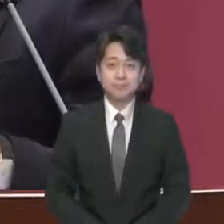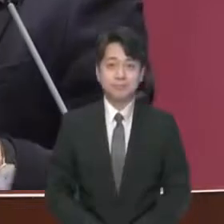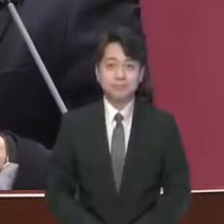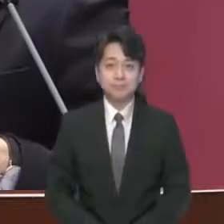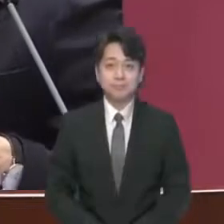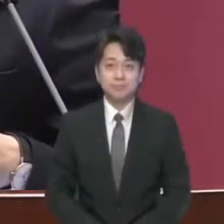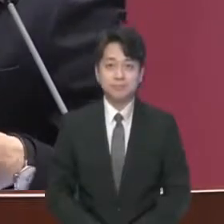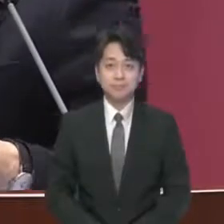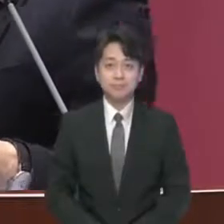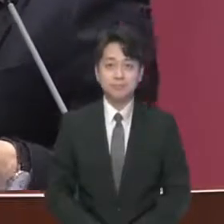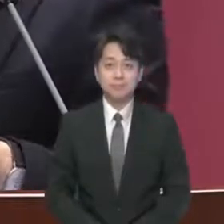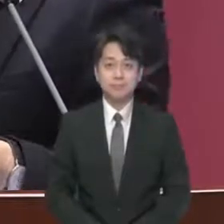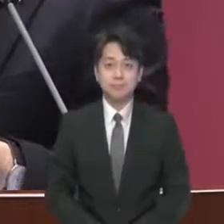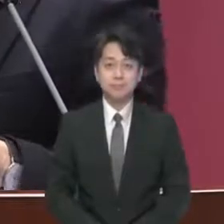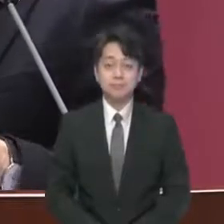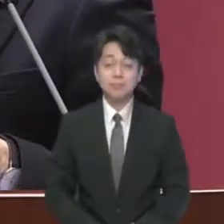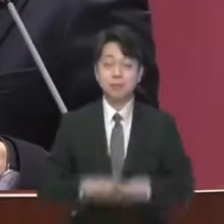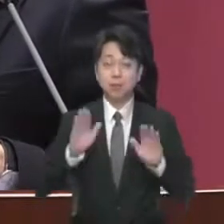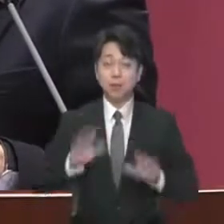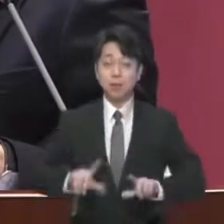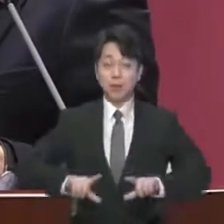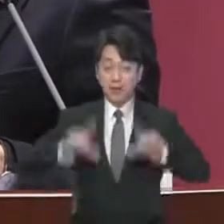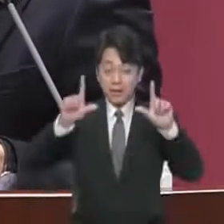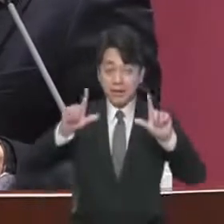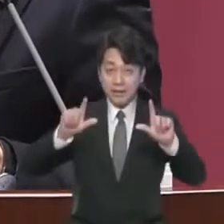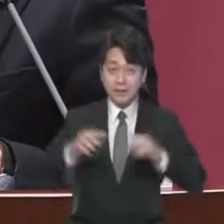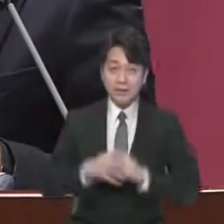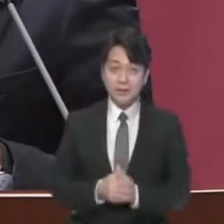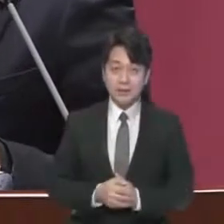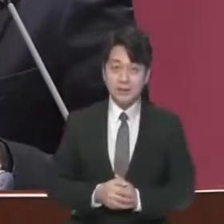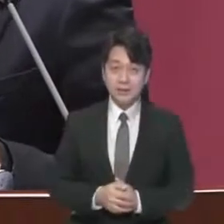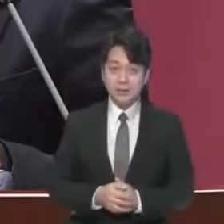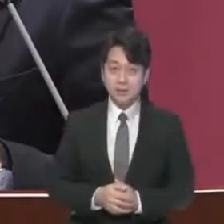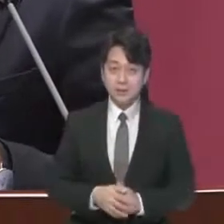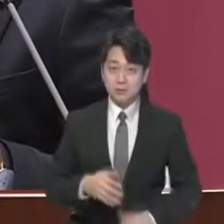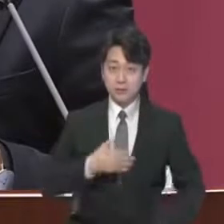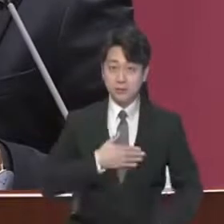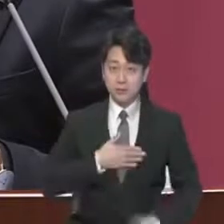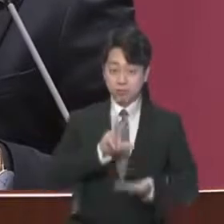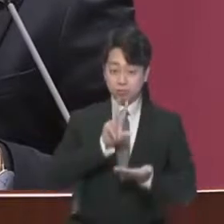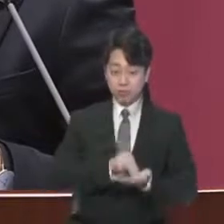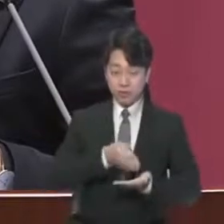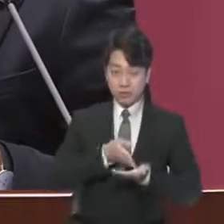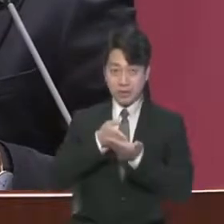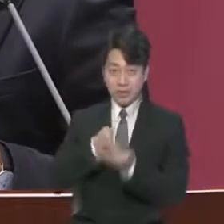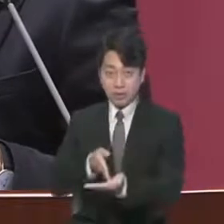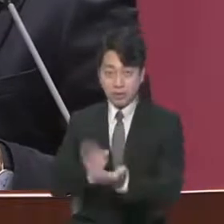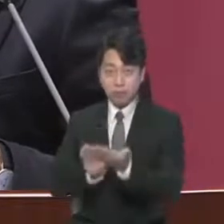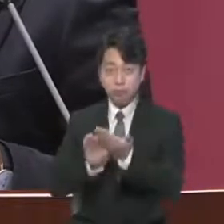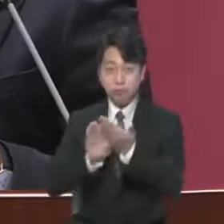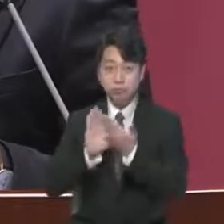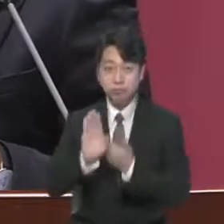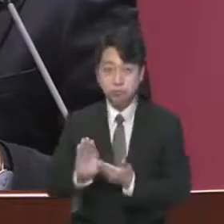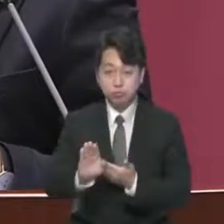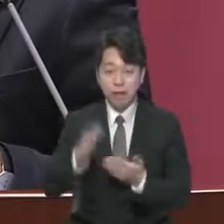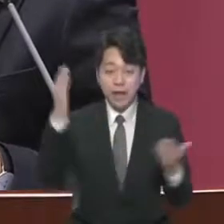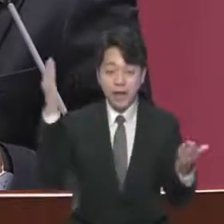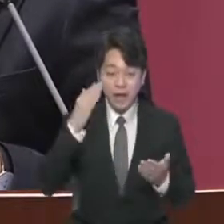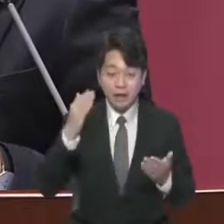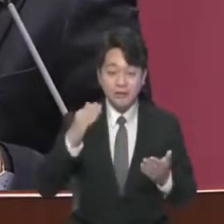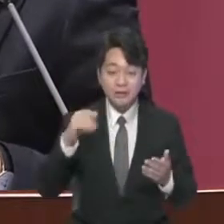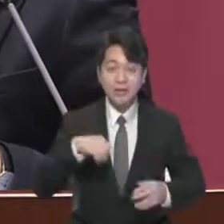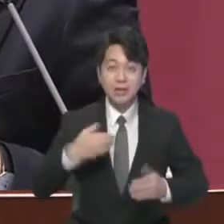올해 국회에서 제가 문제 제기한 이후로 올해 보급하기로 했던 학교에 보급하기로 했던 계획이 지금